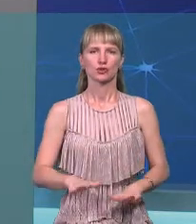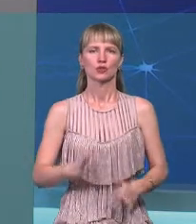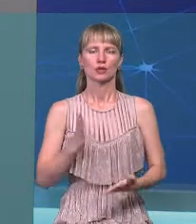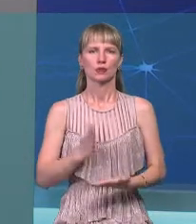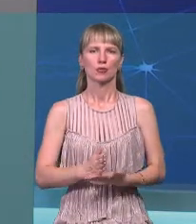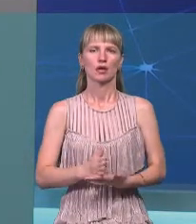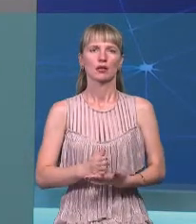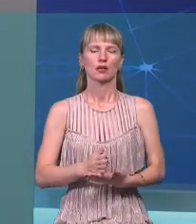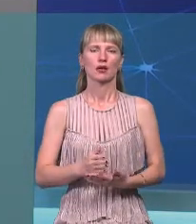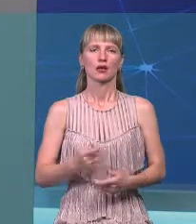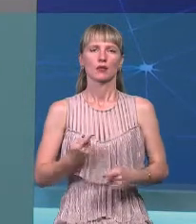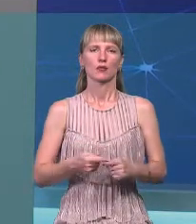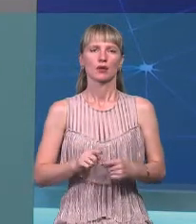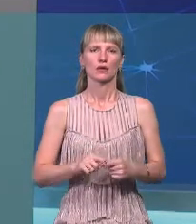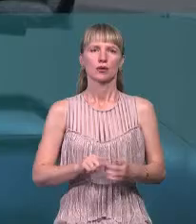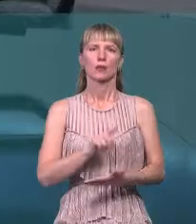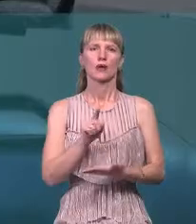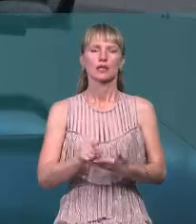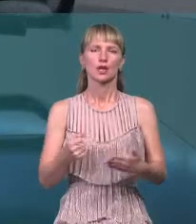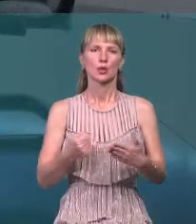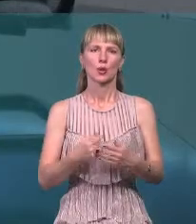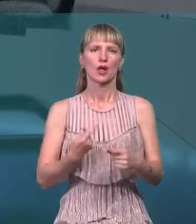до цих випускників немає.